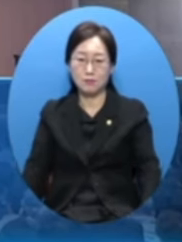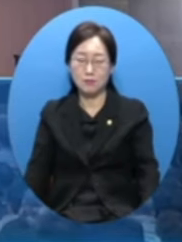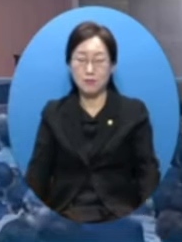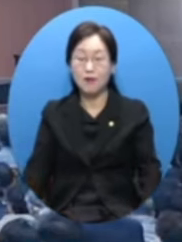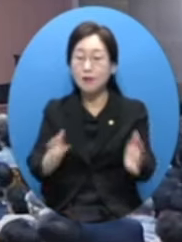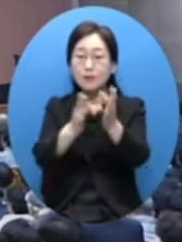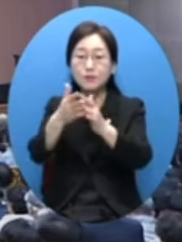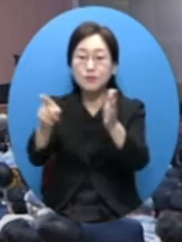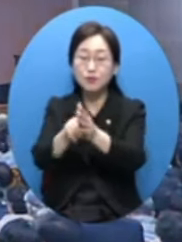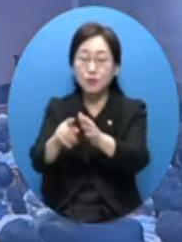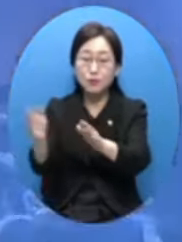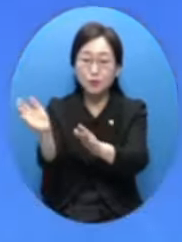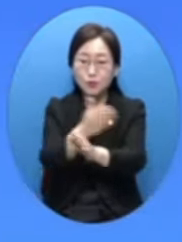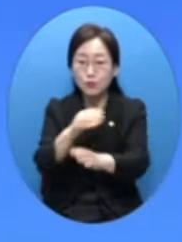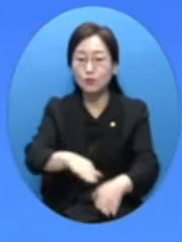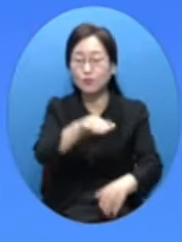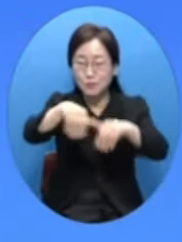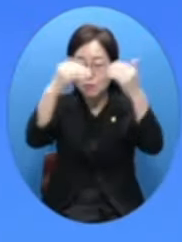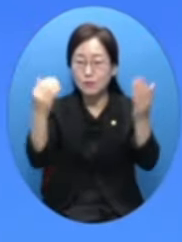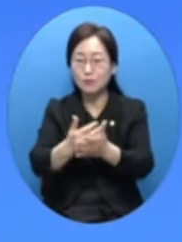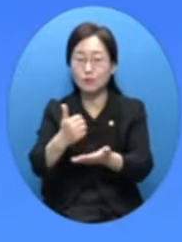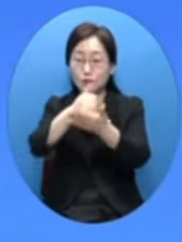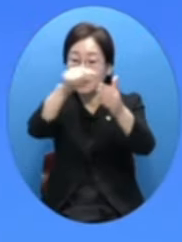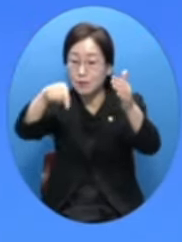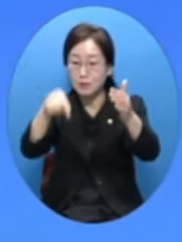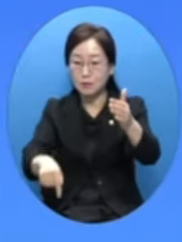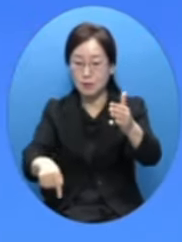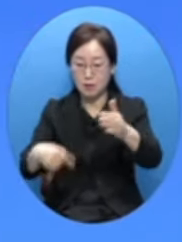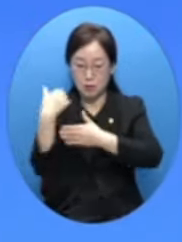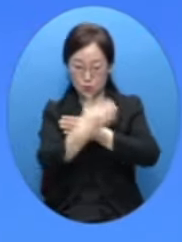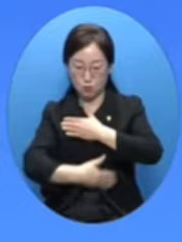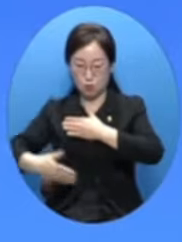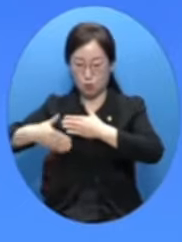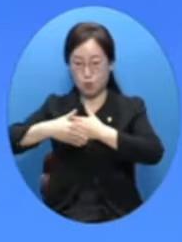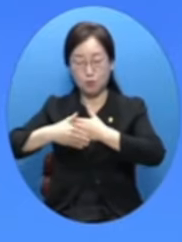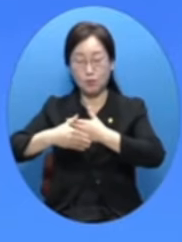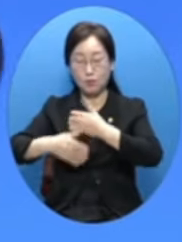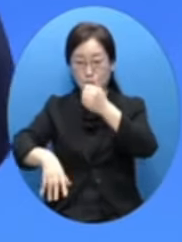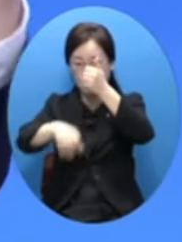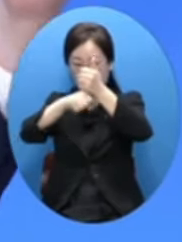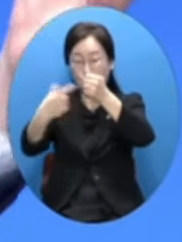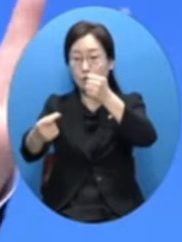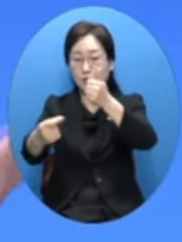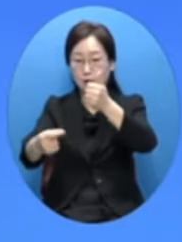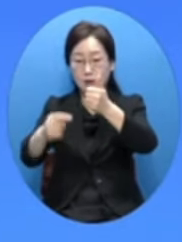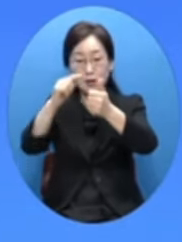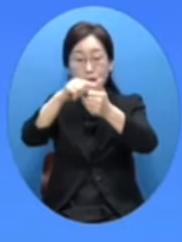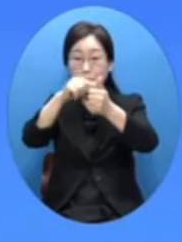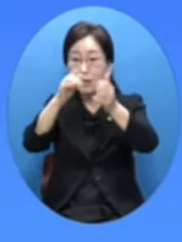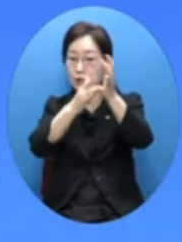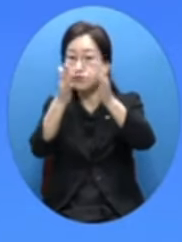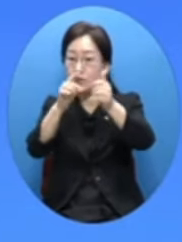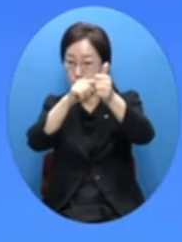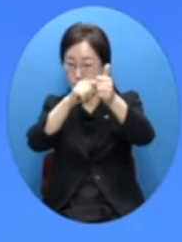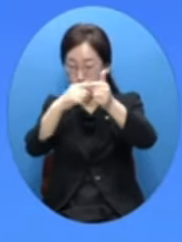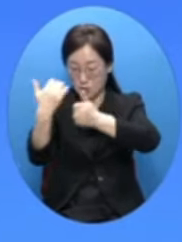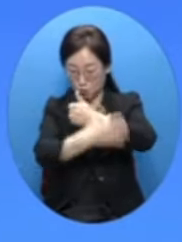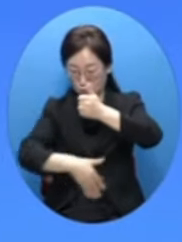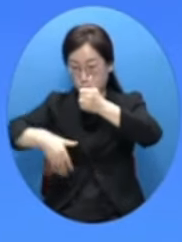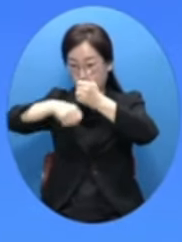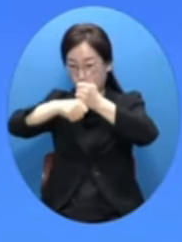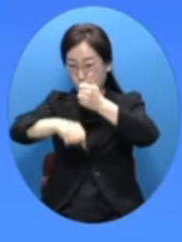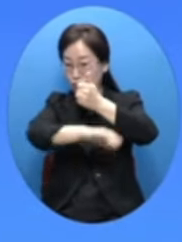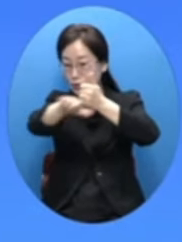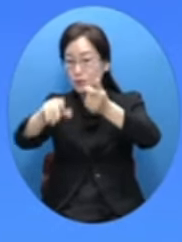예수를 믿고 난 다음 우리는 모두가 주님 앞에서 한 지체가 된 것입니다. 예수님을 머리로 해서 우리는 한 몸을 이루고 서로서로